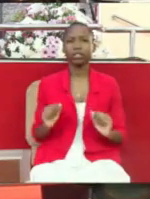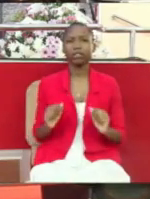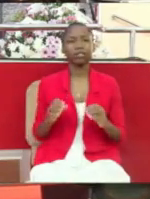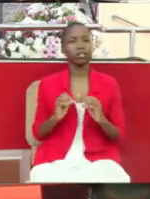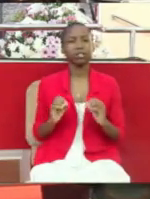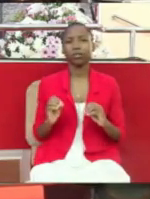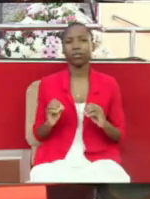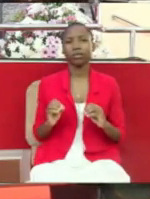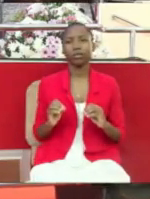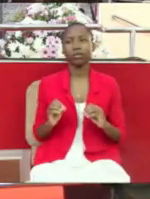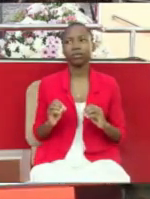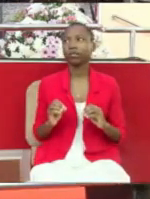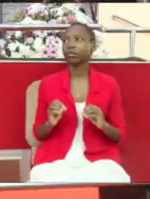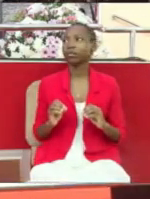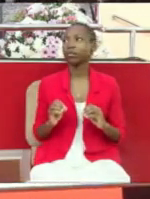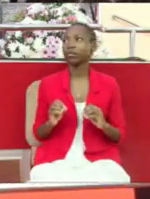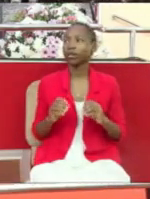kano. Punda.